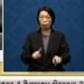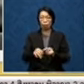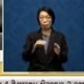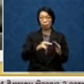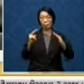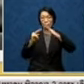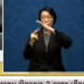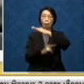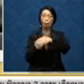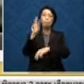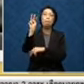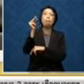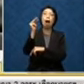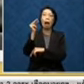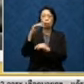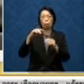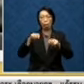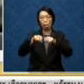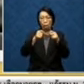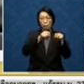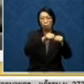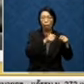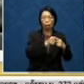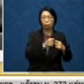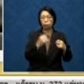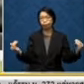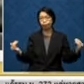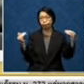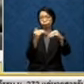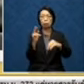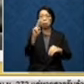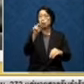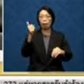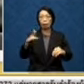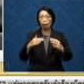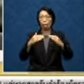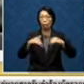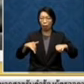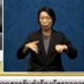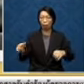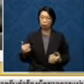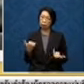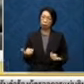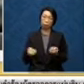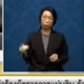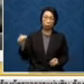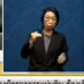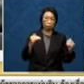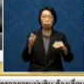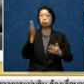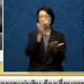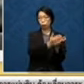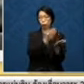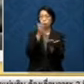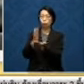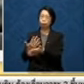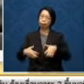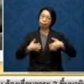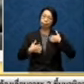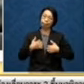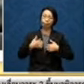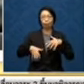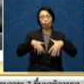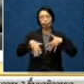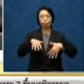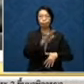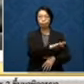ไม้มีการชำรุดไม่สามารถใช้การได้เส้นทางถูกตัดขาดประชาชนไม่สามารถเดินทางสัญจรเส้นทางดังกล่าวสร้างความเดือดร้อนให้กับพี่น้อง